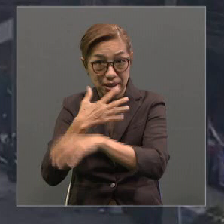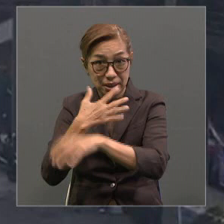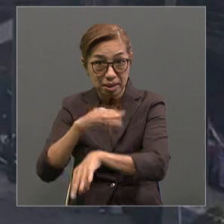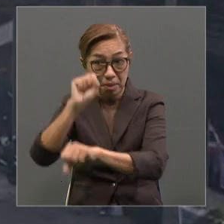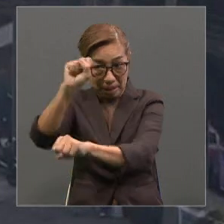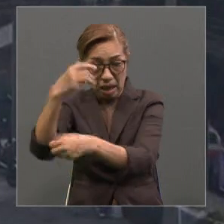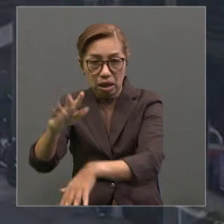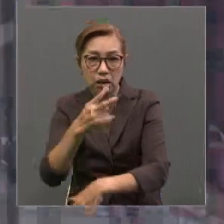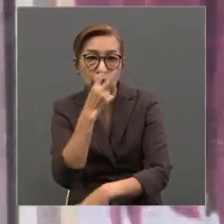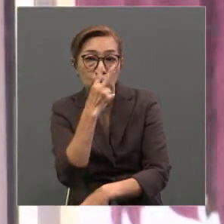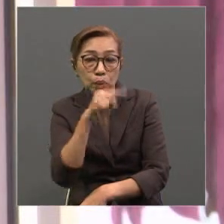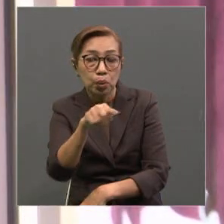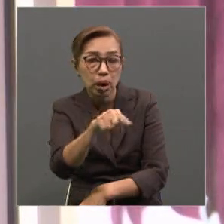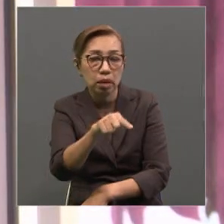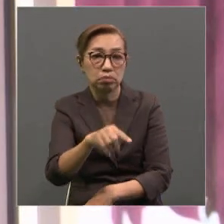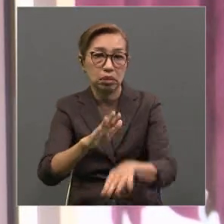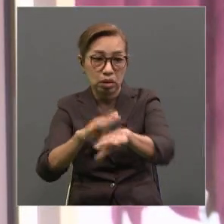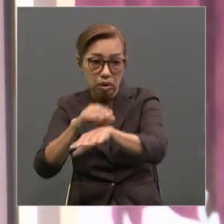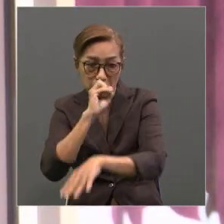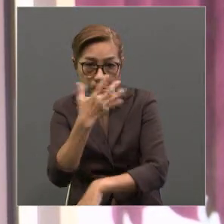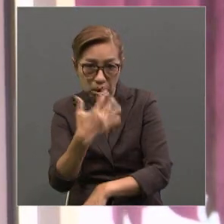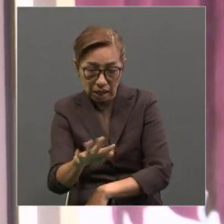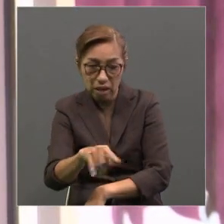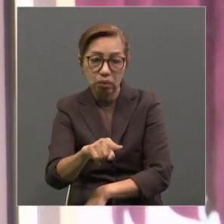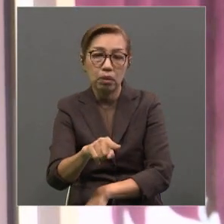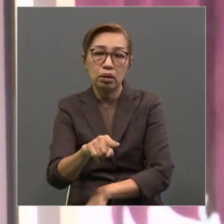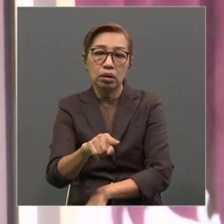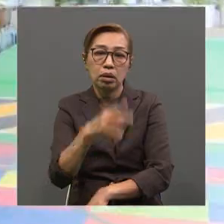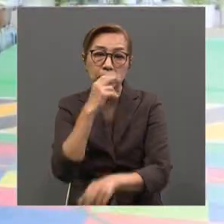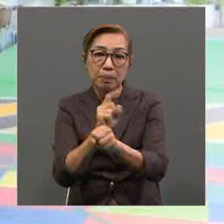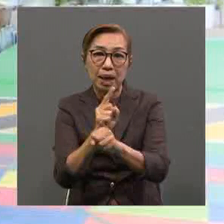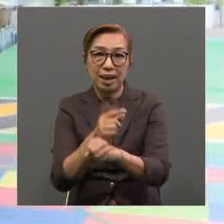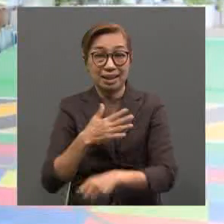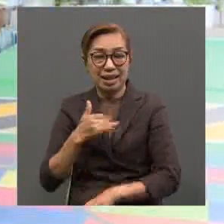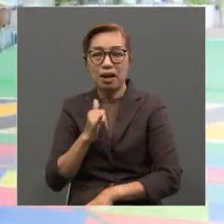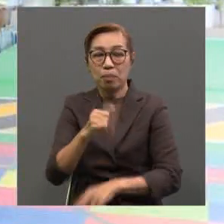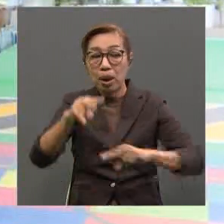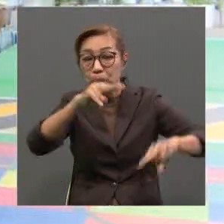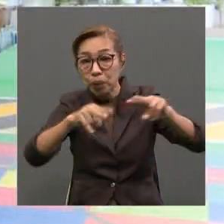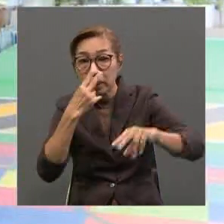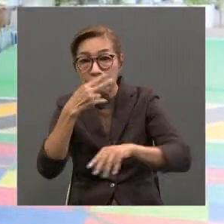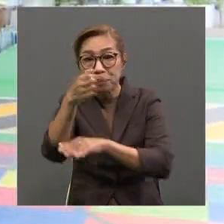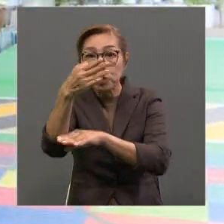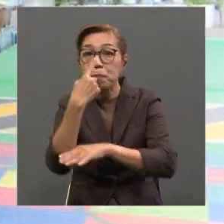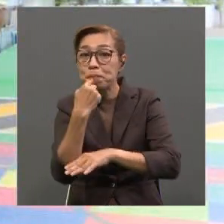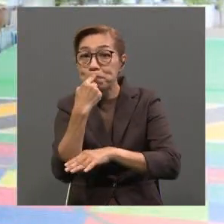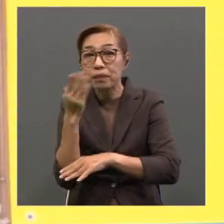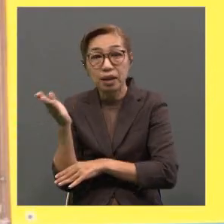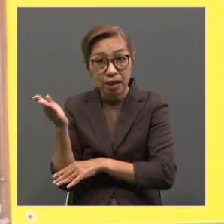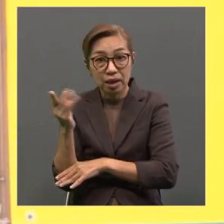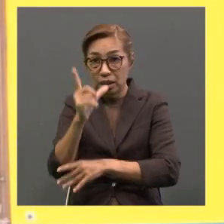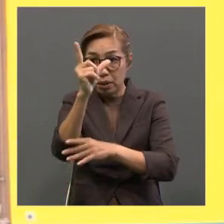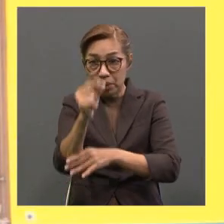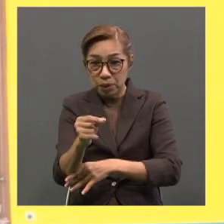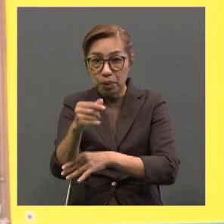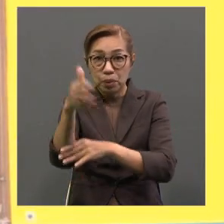ดูซิว่าหลังจากการเตือนมารูปธรรมเป็นยังไงเราลงพื้นที่เห็นธงแดงไหมครับคุณผู้ชมครับธง